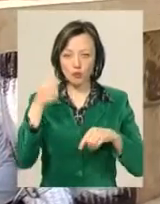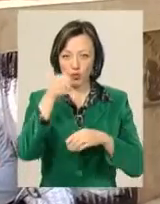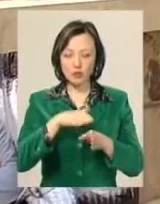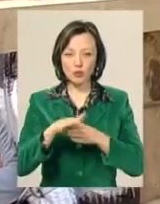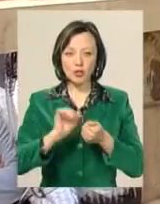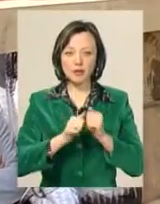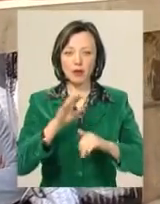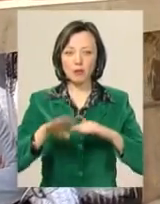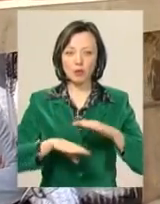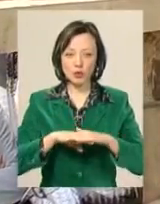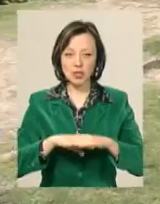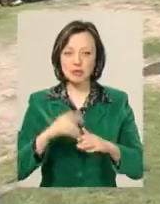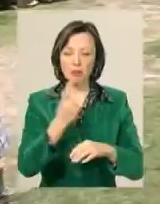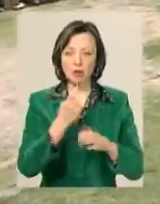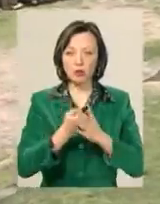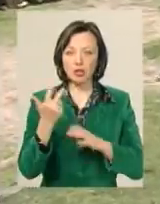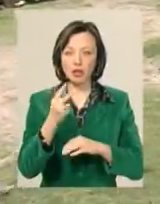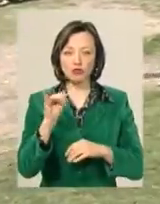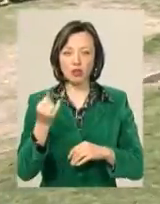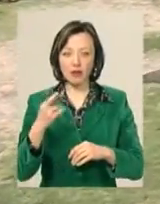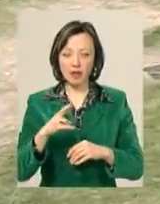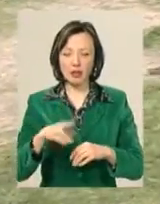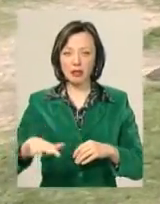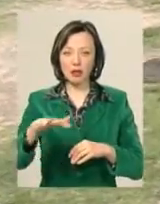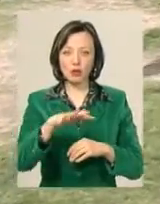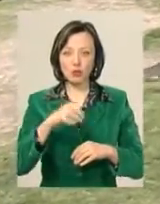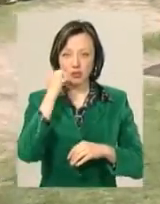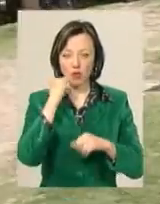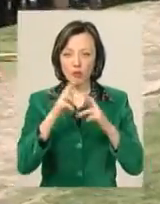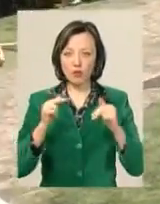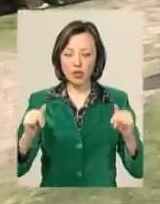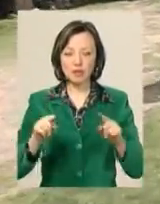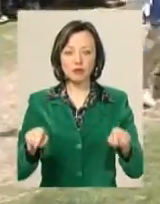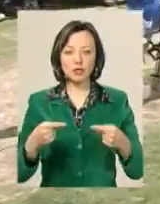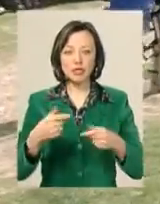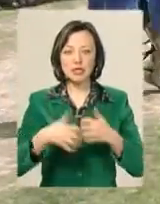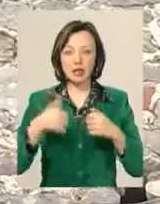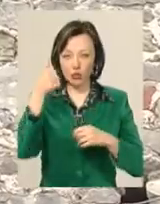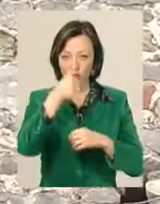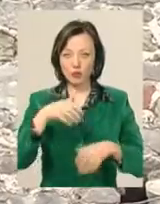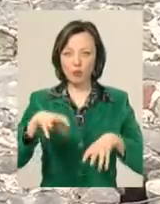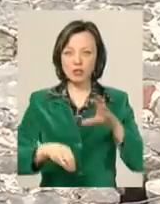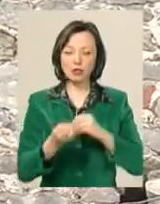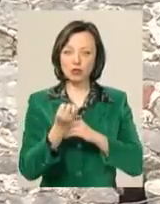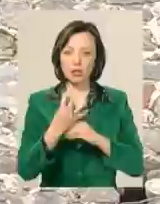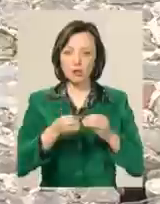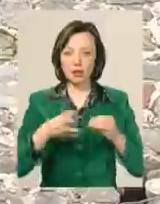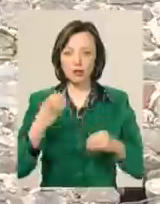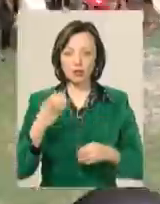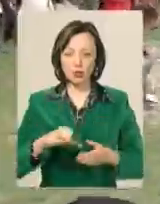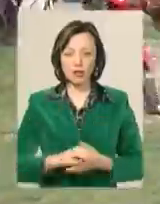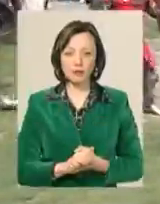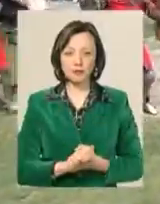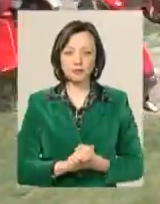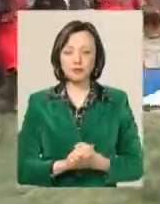відбудеться у Кам'янці-Подільському з 1 по 3 червня. На території старої фортеці відтворять середньовічне поселення 14-15